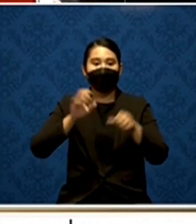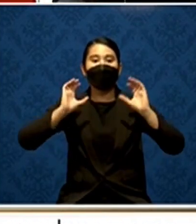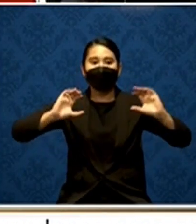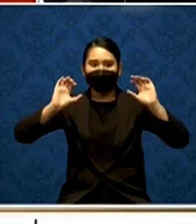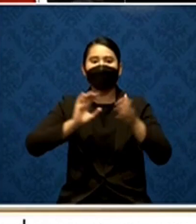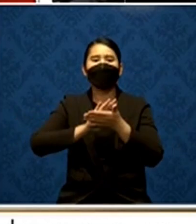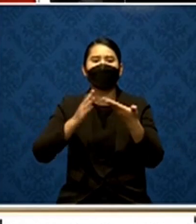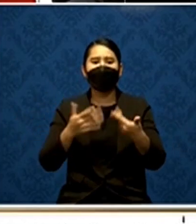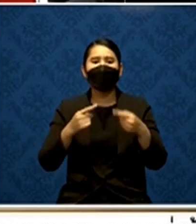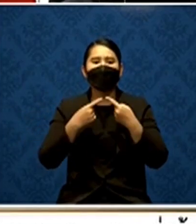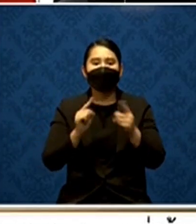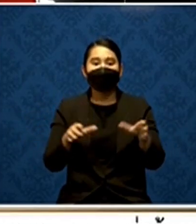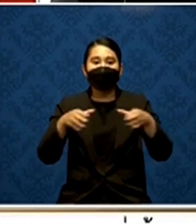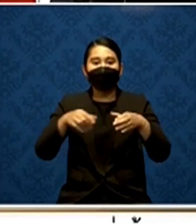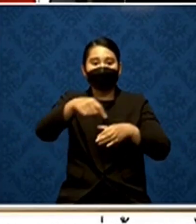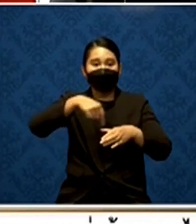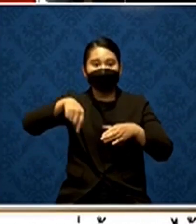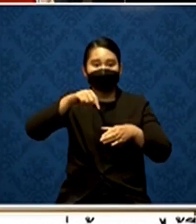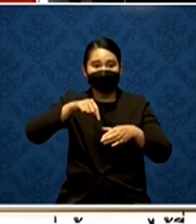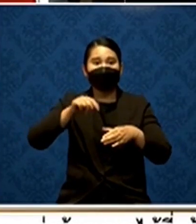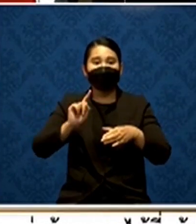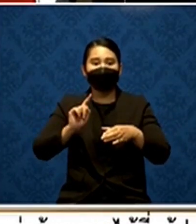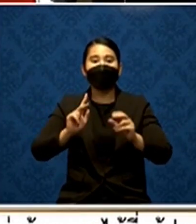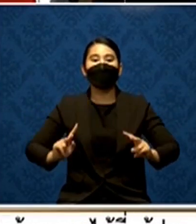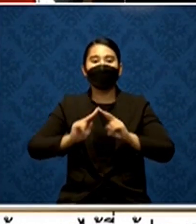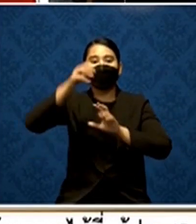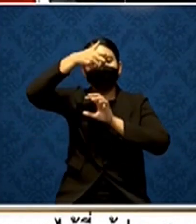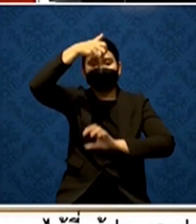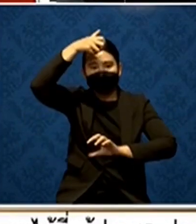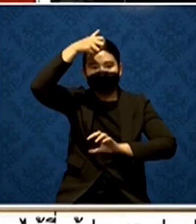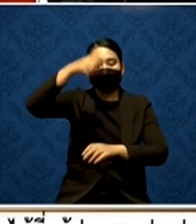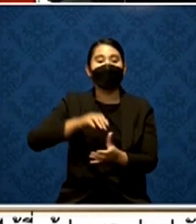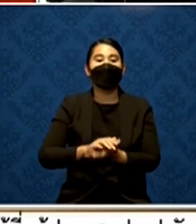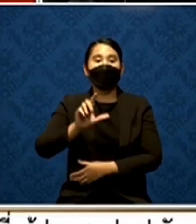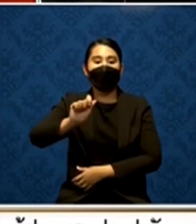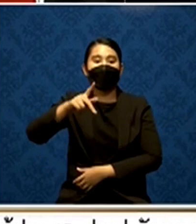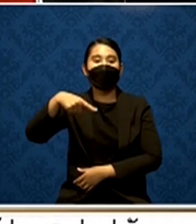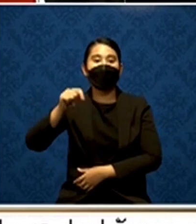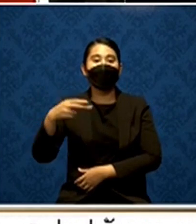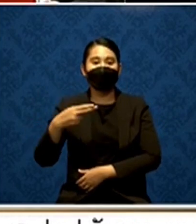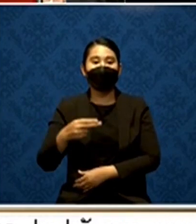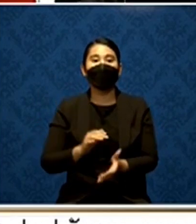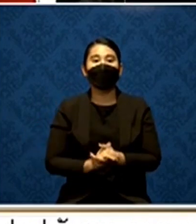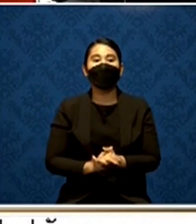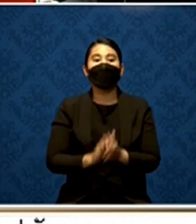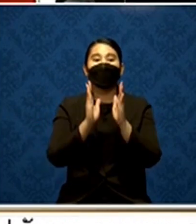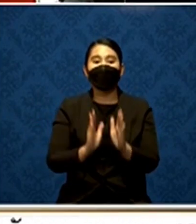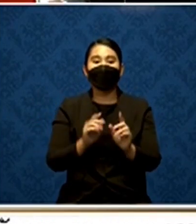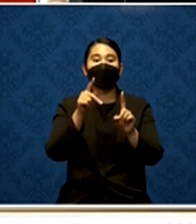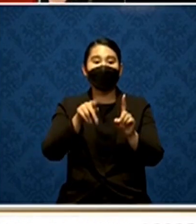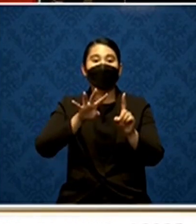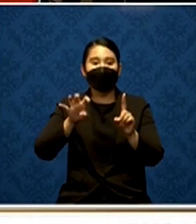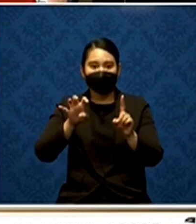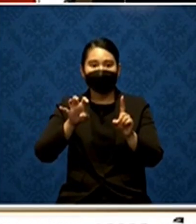แล้วแต่บุคลากรเหล่านี้ในกระทรวงมหาดไทยหรือองค์กรปกครองส่วนท้องถิ่น 1,400 คนครับยัง